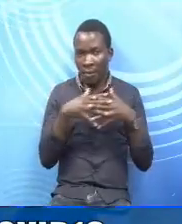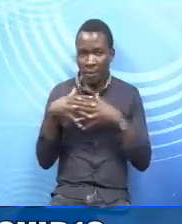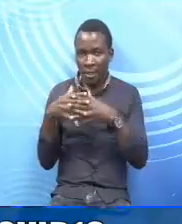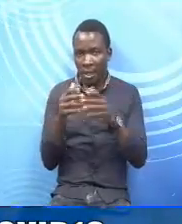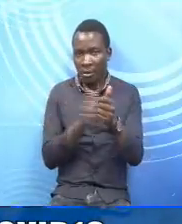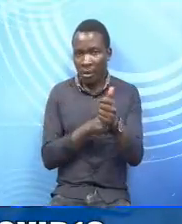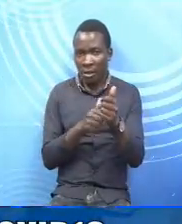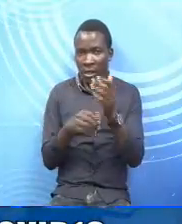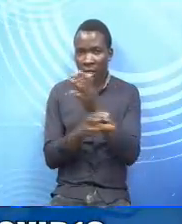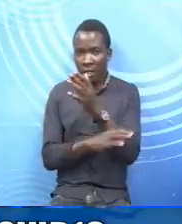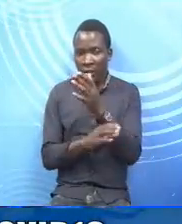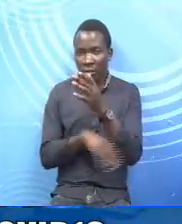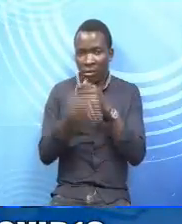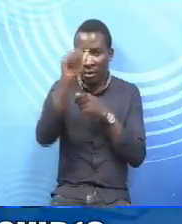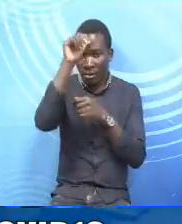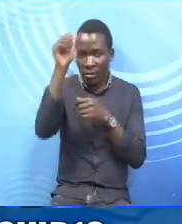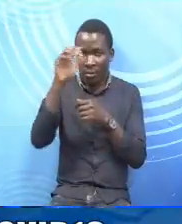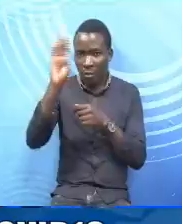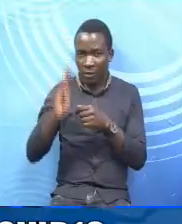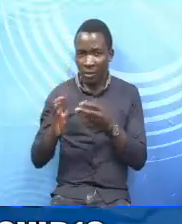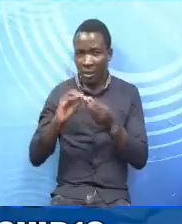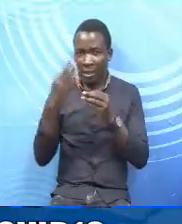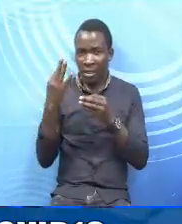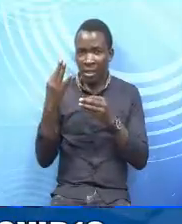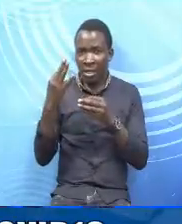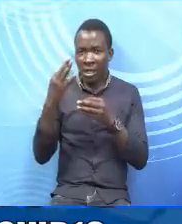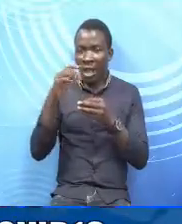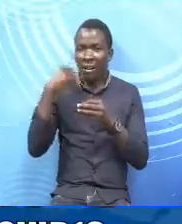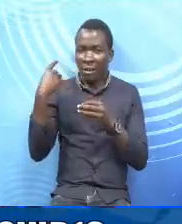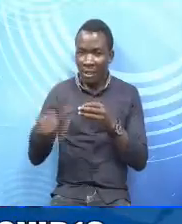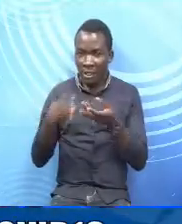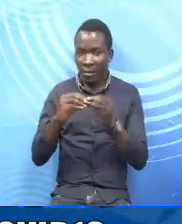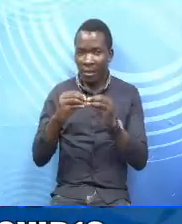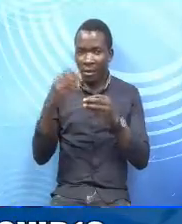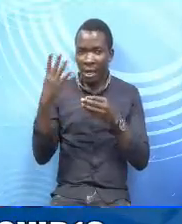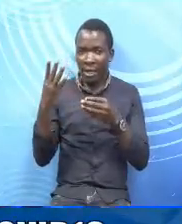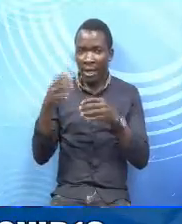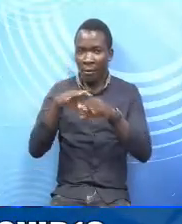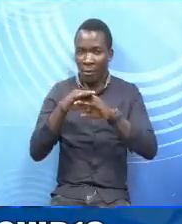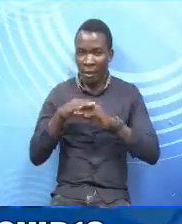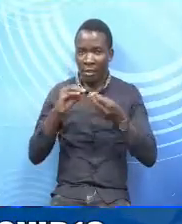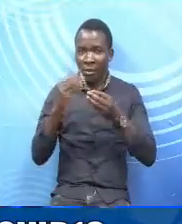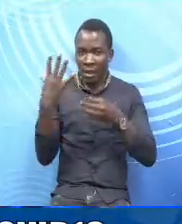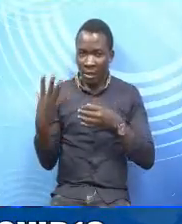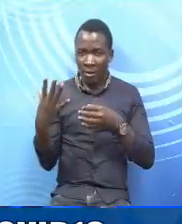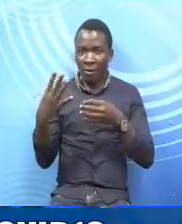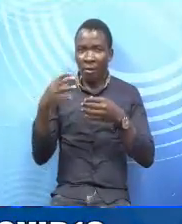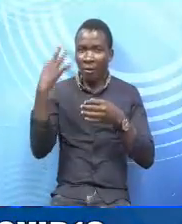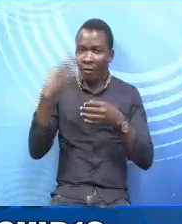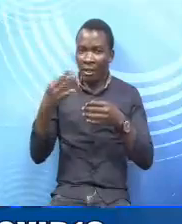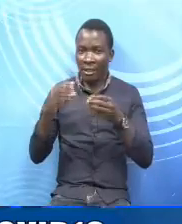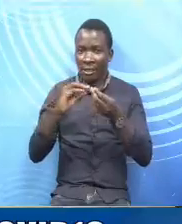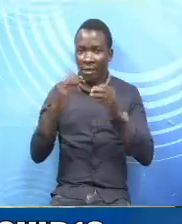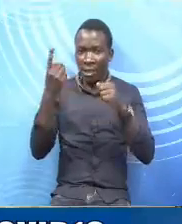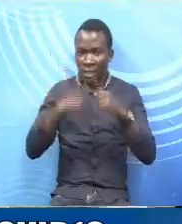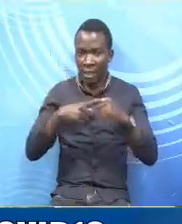ikurikirwa n'igihugu cy'Ubuhinde, Brazil ku mwanya wa gatatu, Uburusiya ku mwanya wa kane, Ubwongereza ku mwanya wa gatanu, Ubufaransa ku mwanya wa